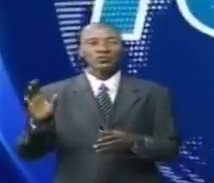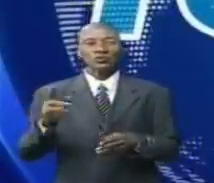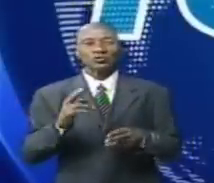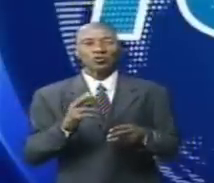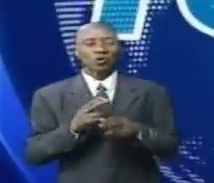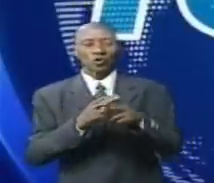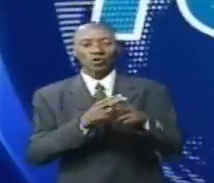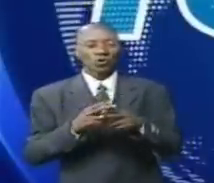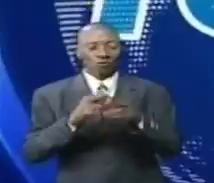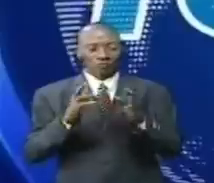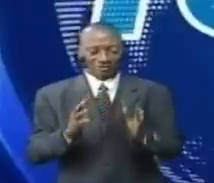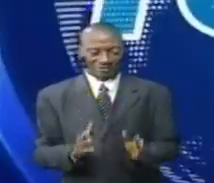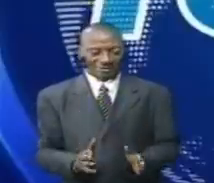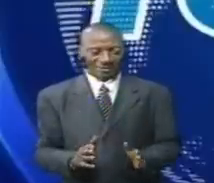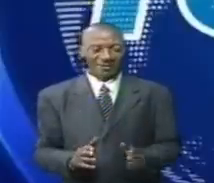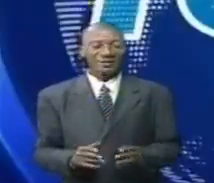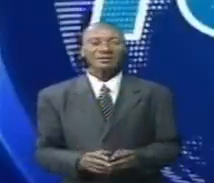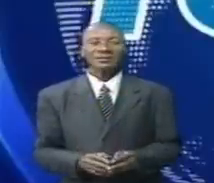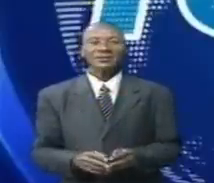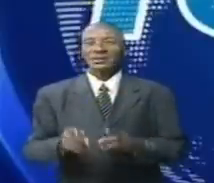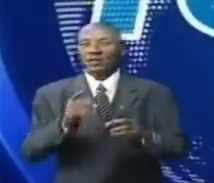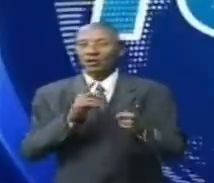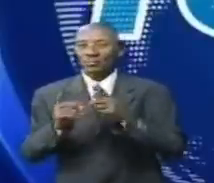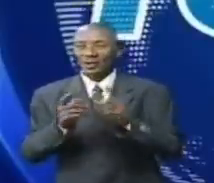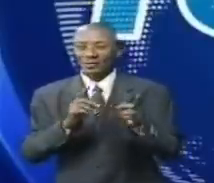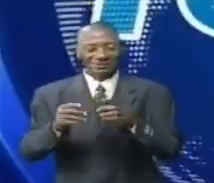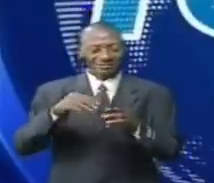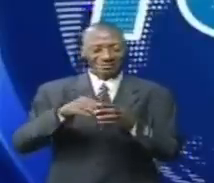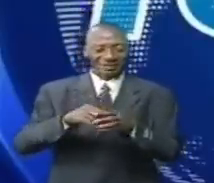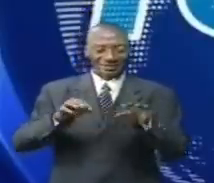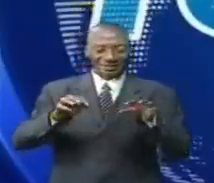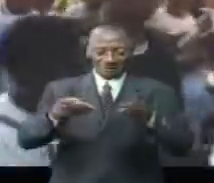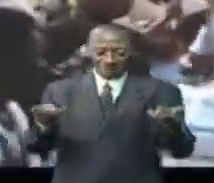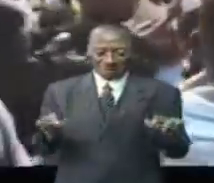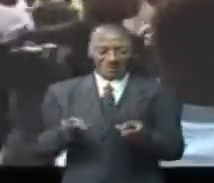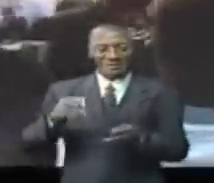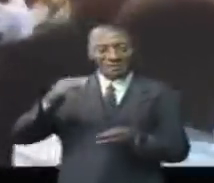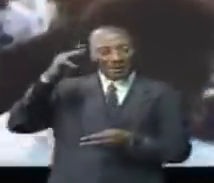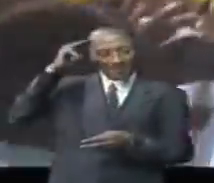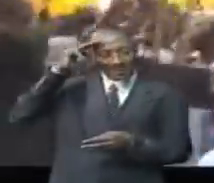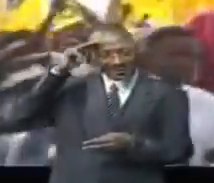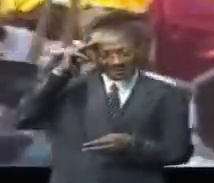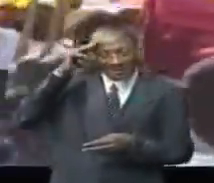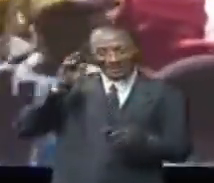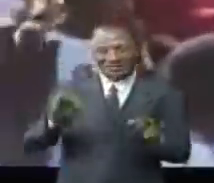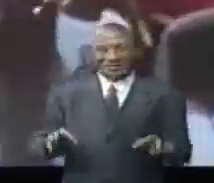politique organisée au terrain municipal de Massina. Suivez ces reportages.